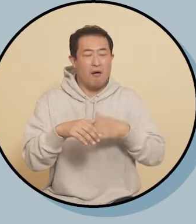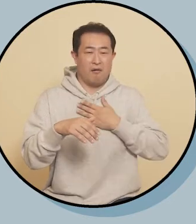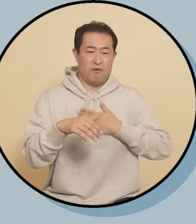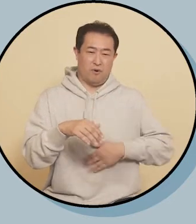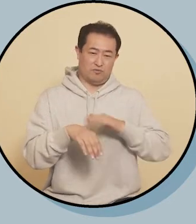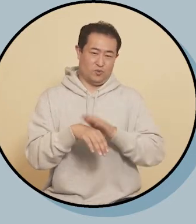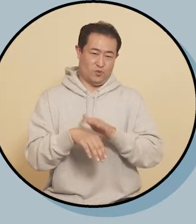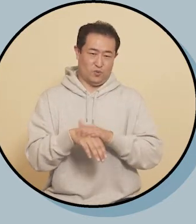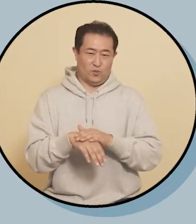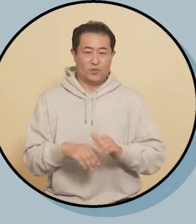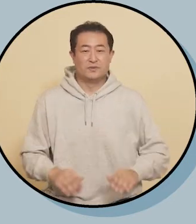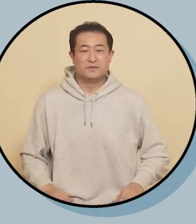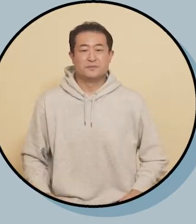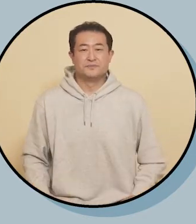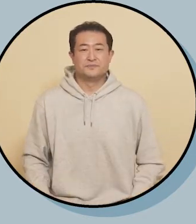ます